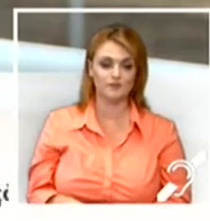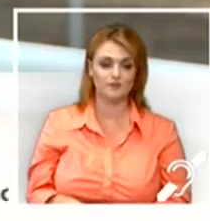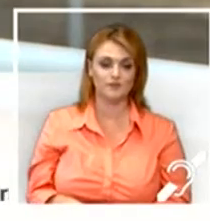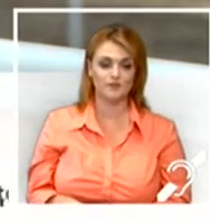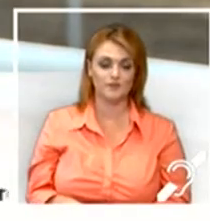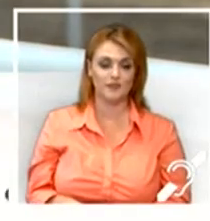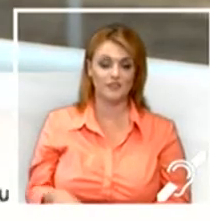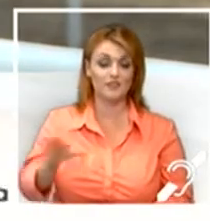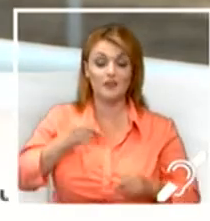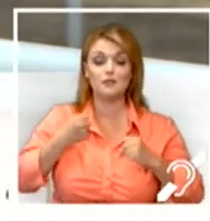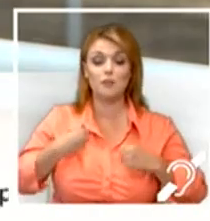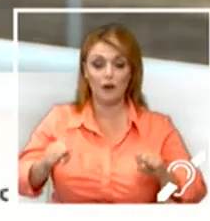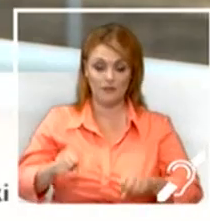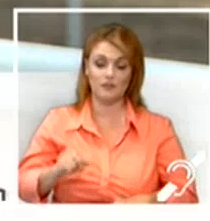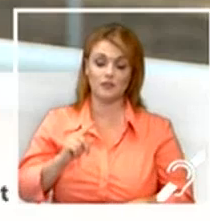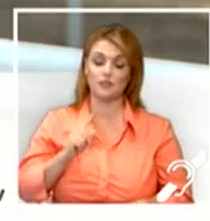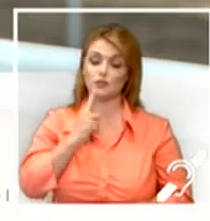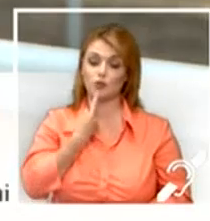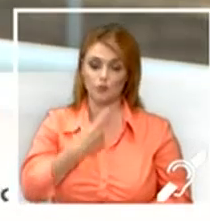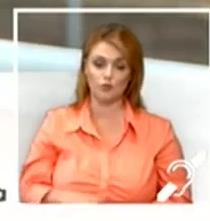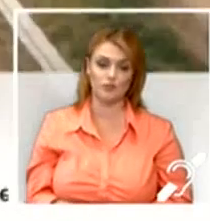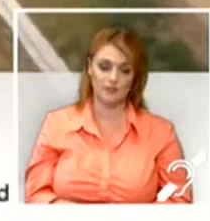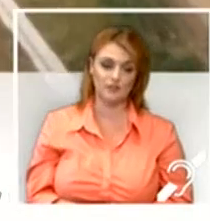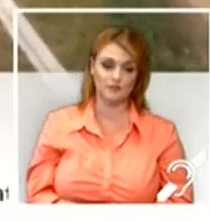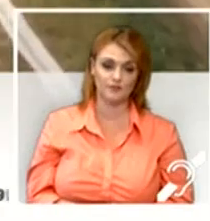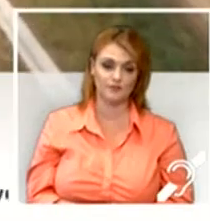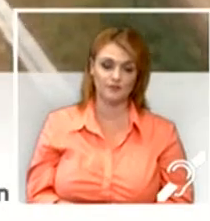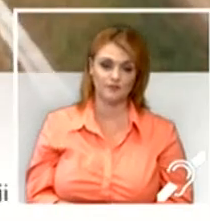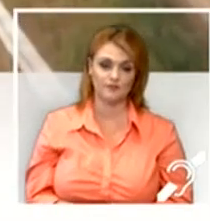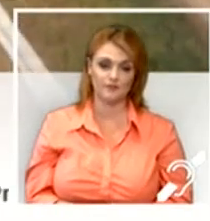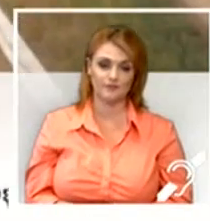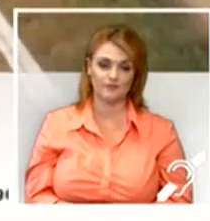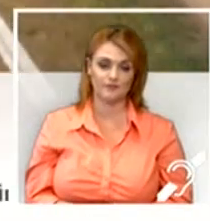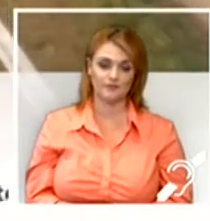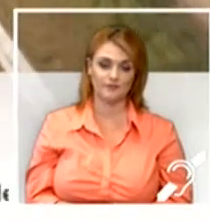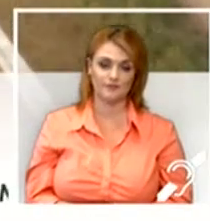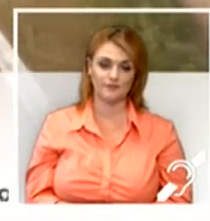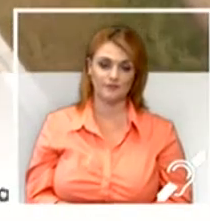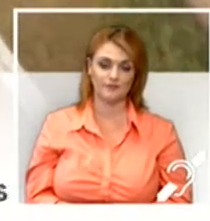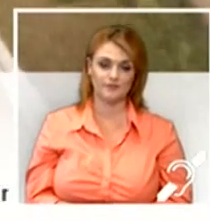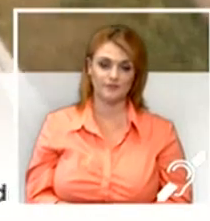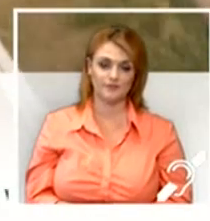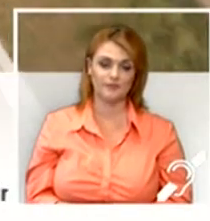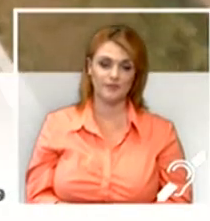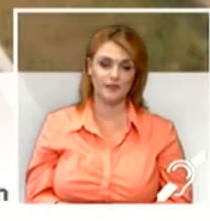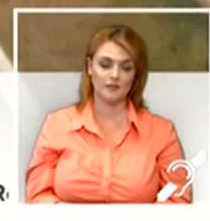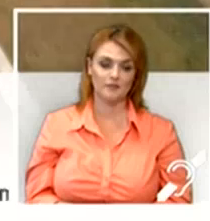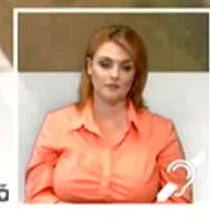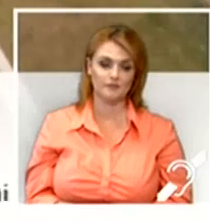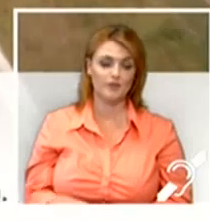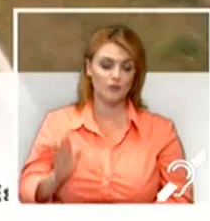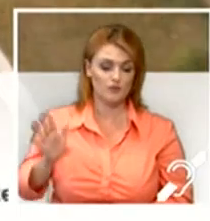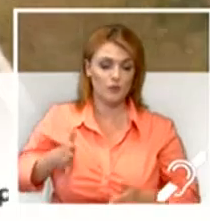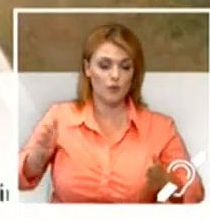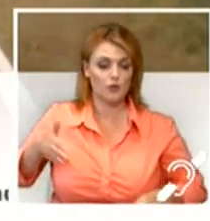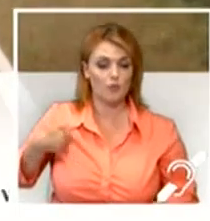de anumite inconveniente cauzate de traficul din municipiu, de traficul greu. Benefic